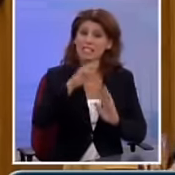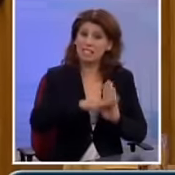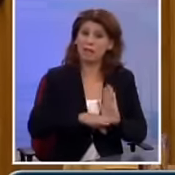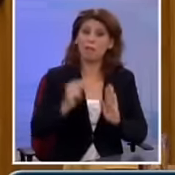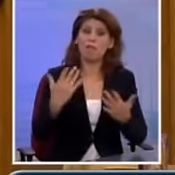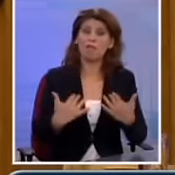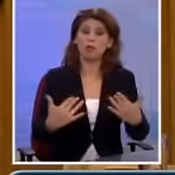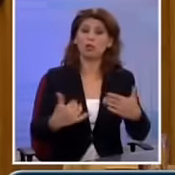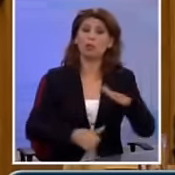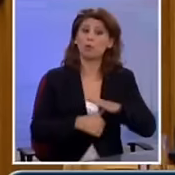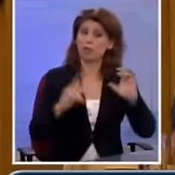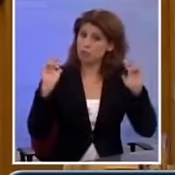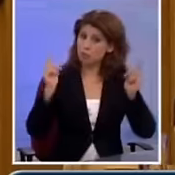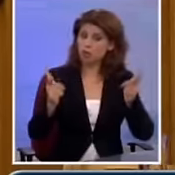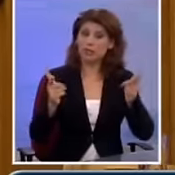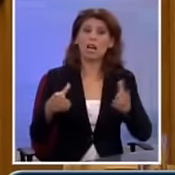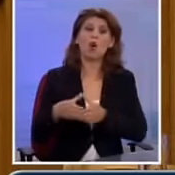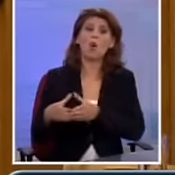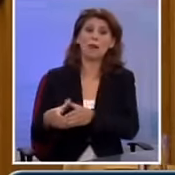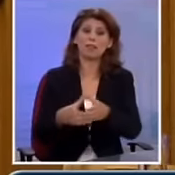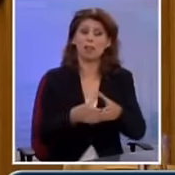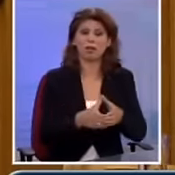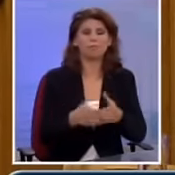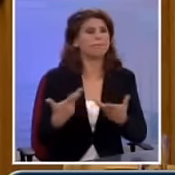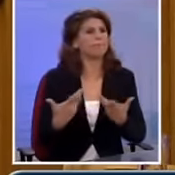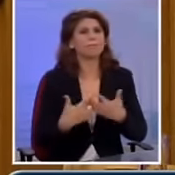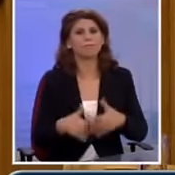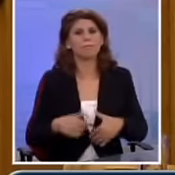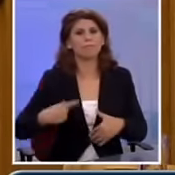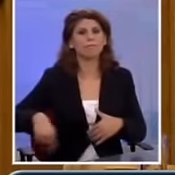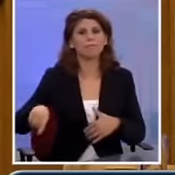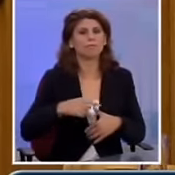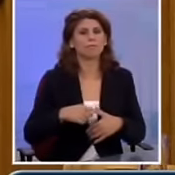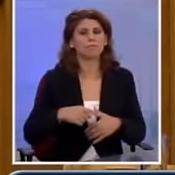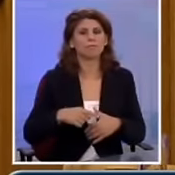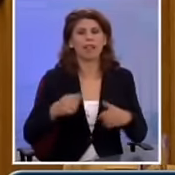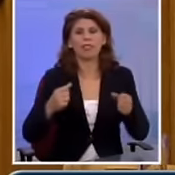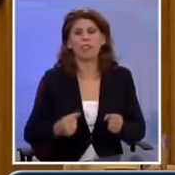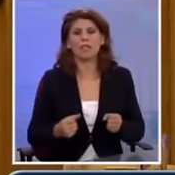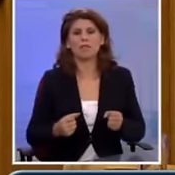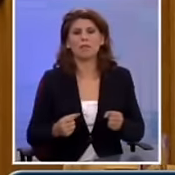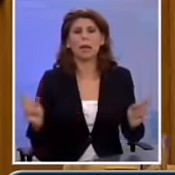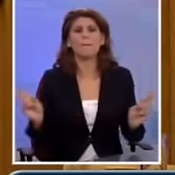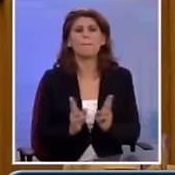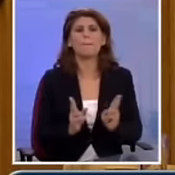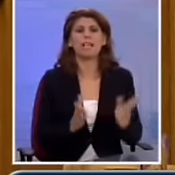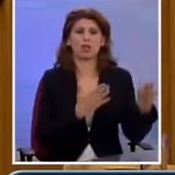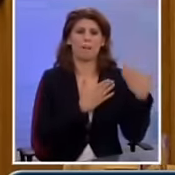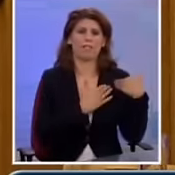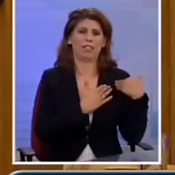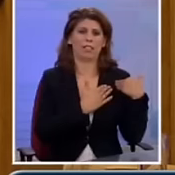βουλή, τον πρόεδρο της Δημοκρατίας, τα κόμματα να λειτουργούμε ως παράγοντες και θεσμοί περιορισμένης